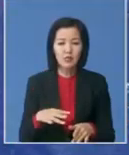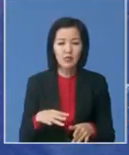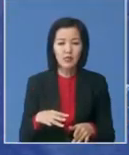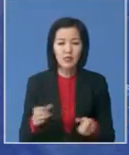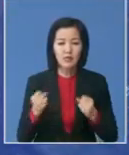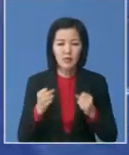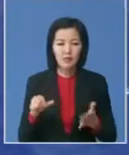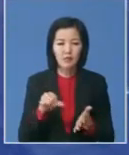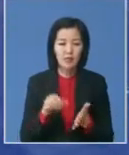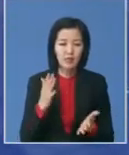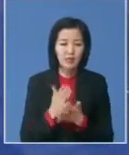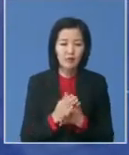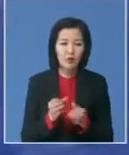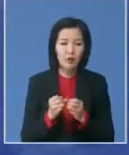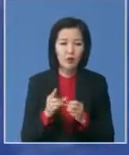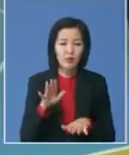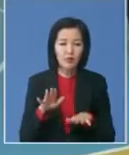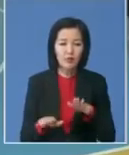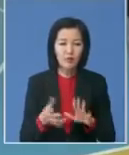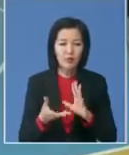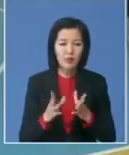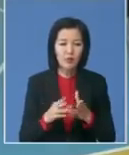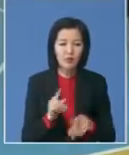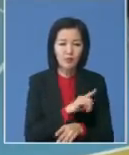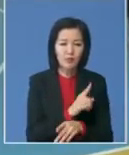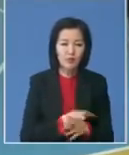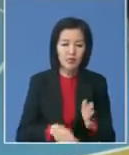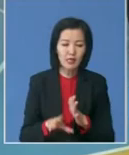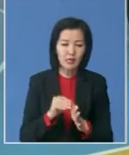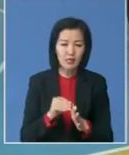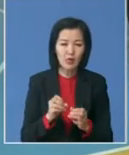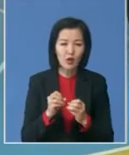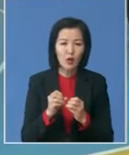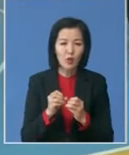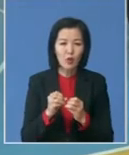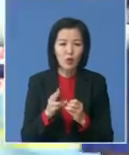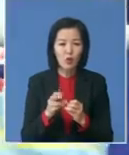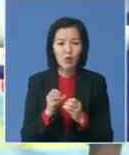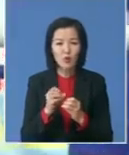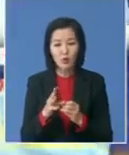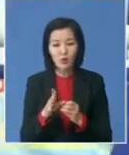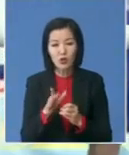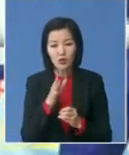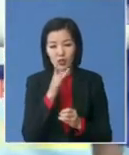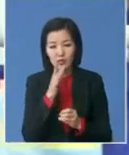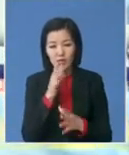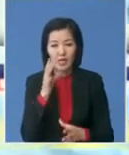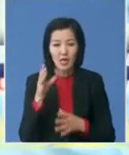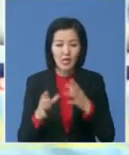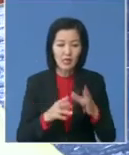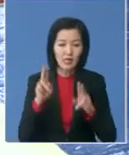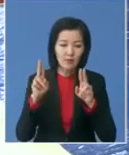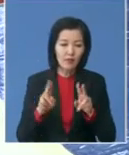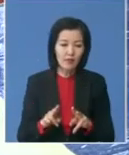қатысып жатыр. Олар 11 салмақ дәрежесі бойынша кіл мықтыны анықтайды. Боксшылар 12-13 жаста болғандықтан халықаралық айыба ережесіне